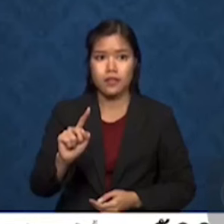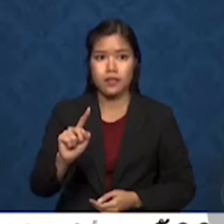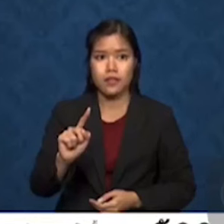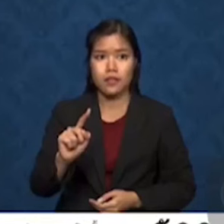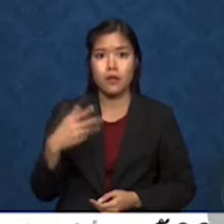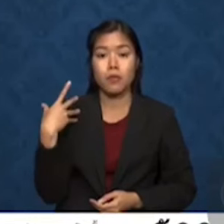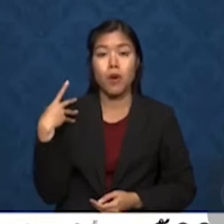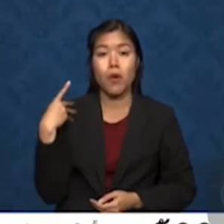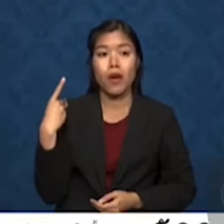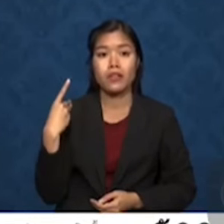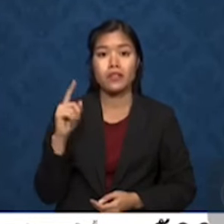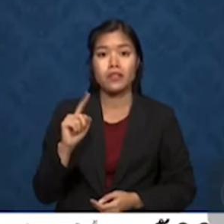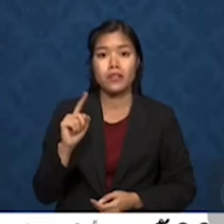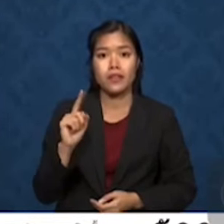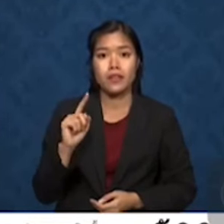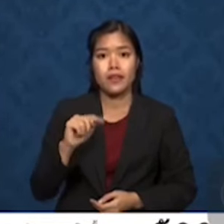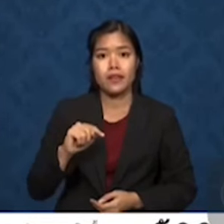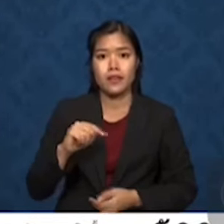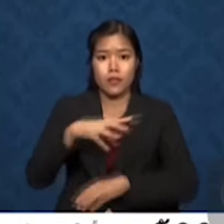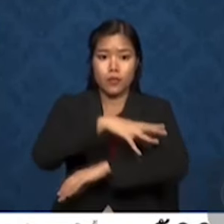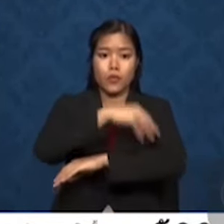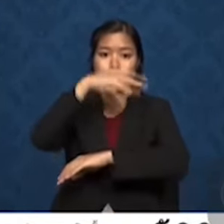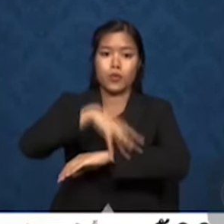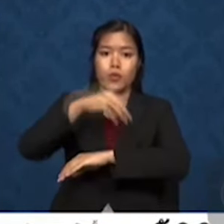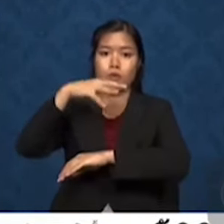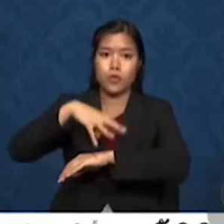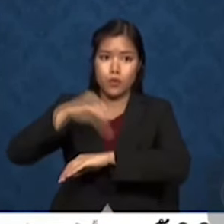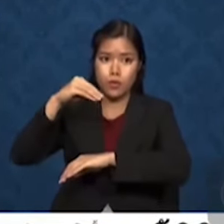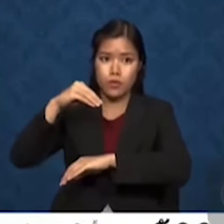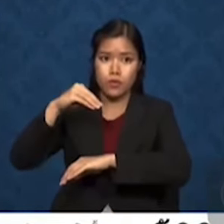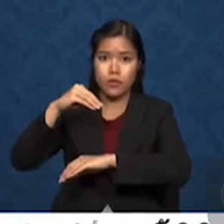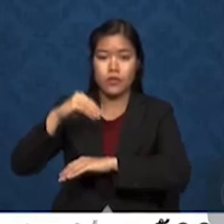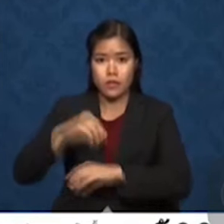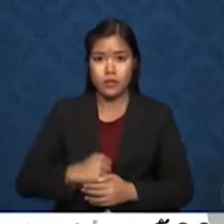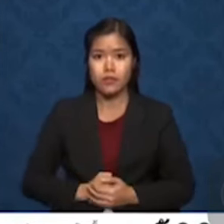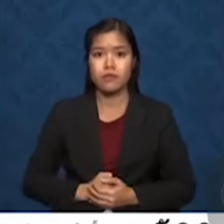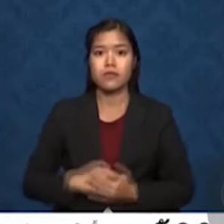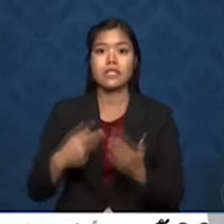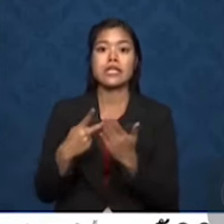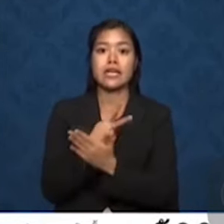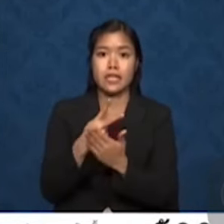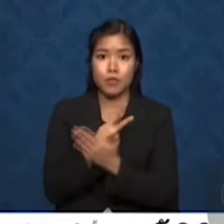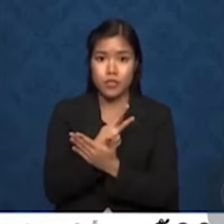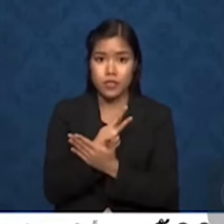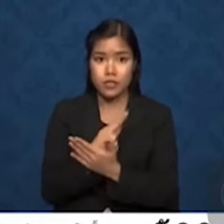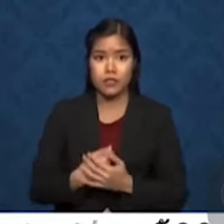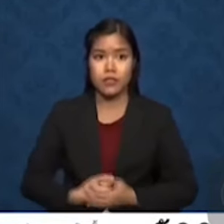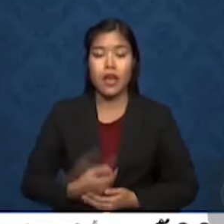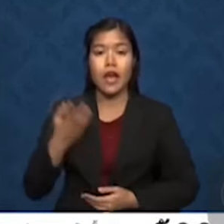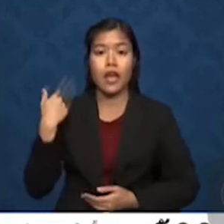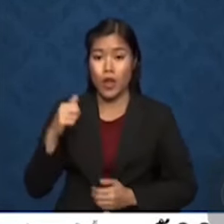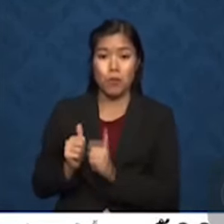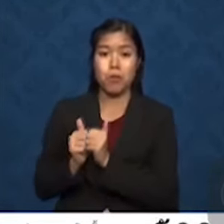ด่านสิงขรด่านเจดีย์ 3องค์ที่จังหวัดสังขบุรีเอ้ที่อำเภอสังขบุรีจังหวัดนะครับกาญจนบุรีวันนั้นเราไปด้วยกันมีคณะ